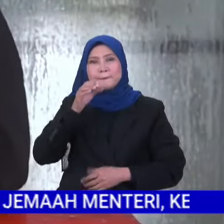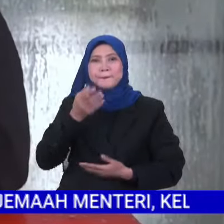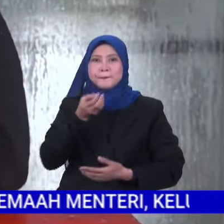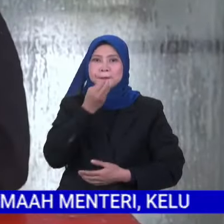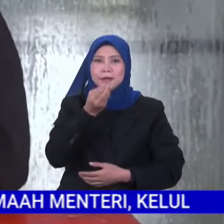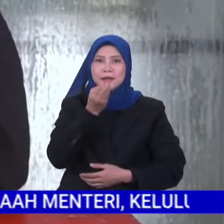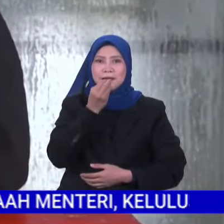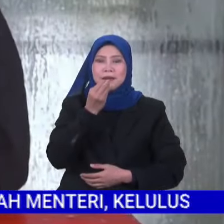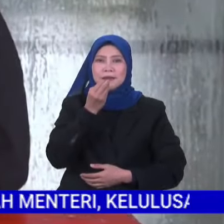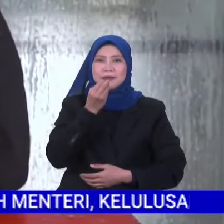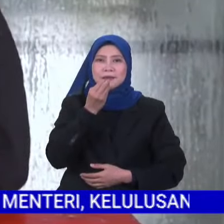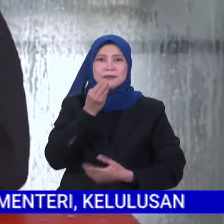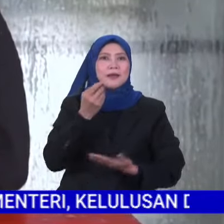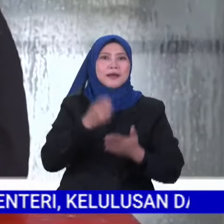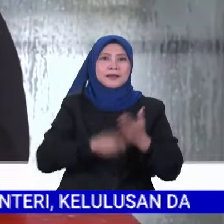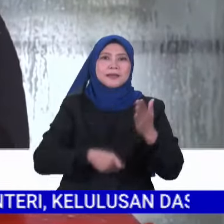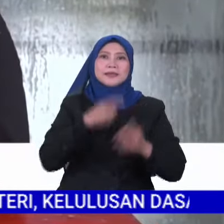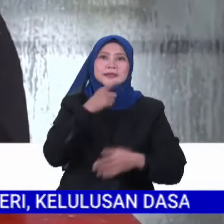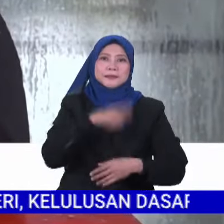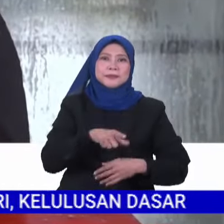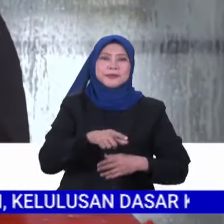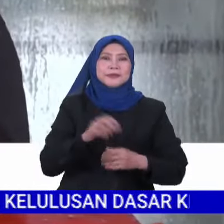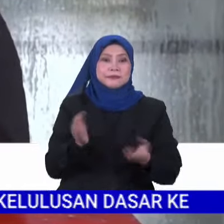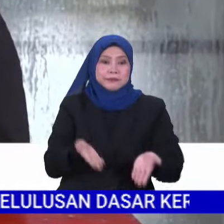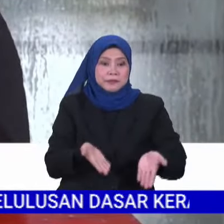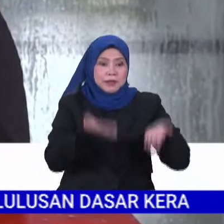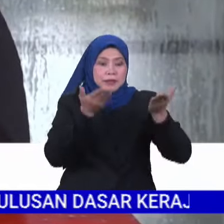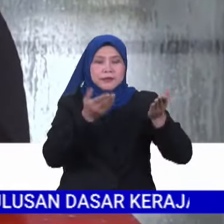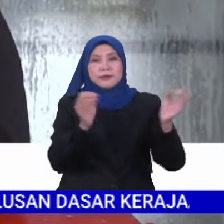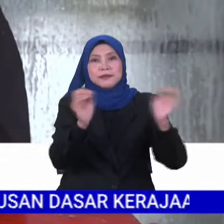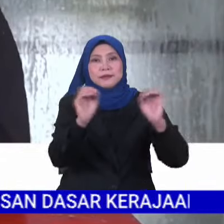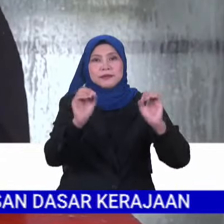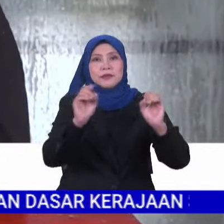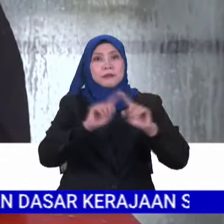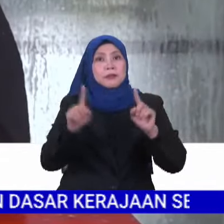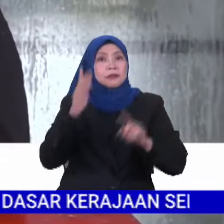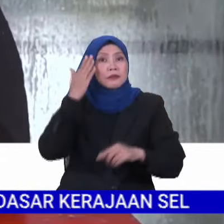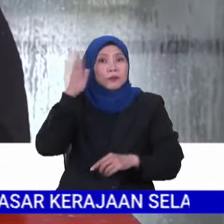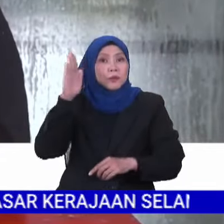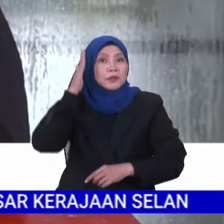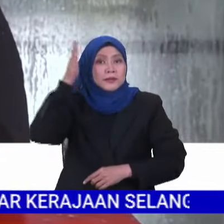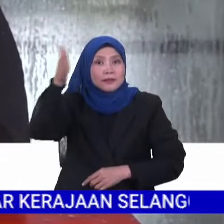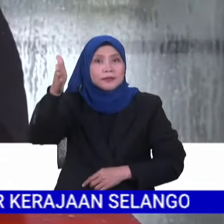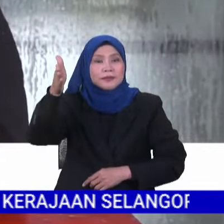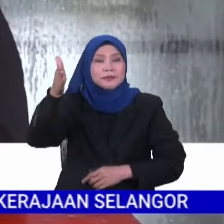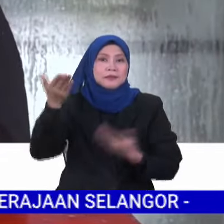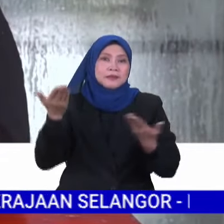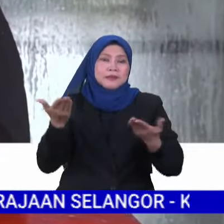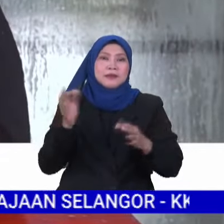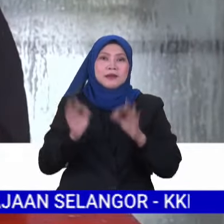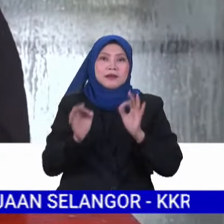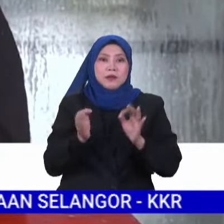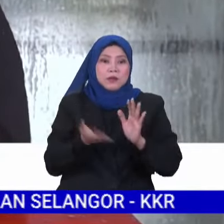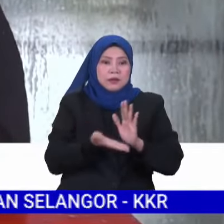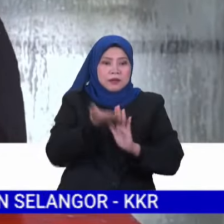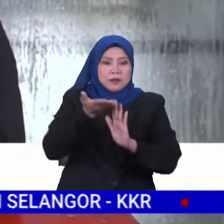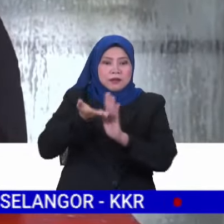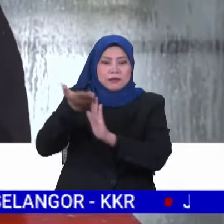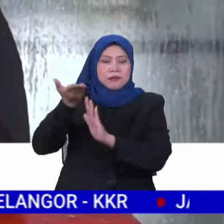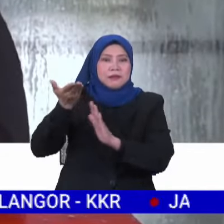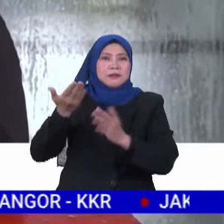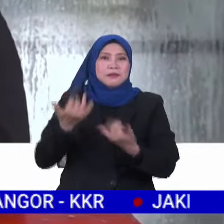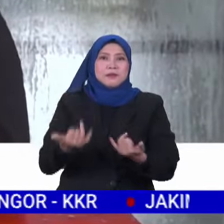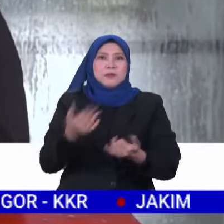makan langsung kita Agam begitu ndak naik ya tapi kita tahu akan datang kalau kenaikkan betul